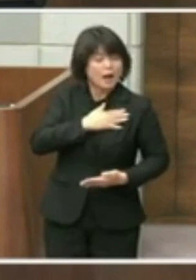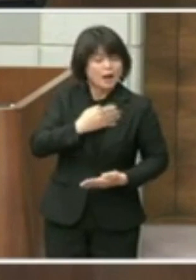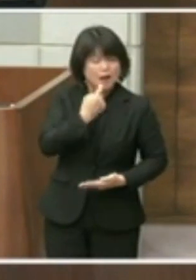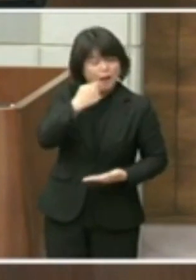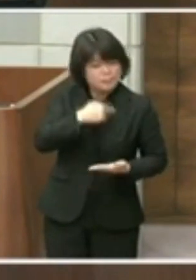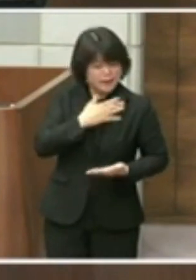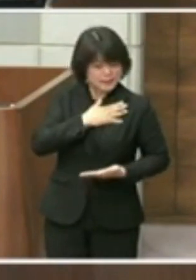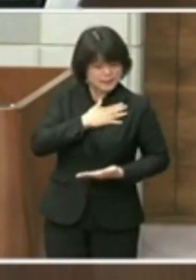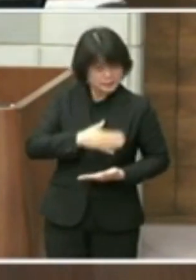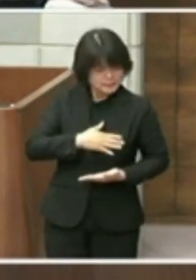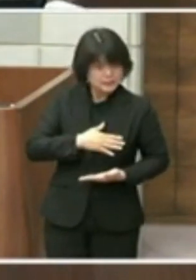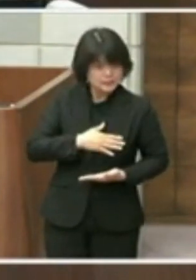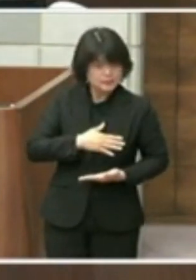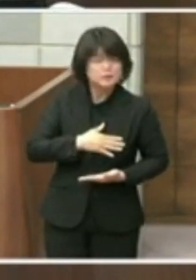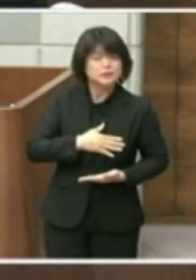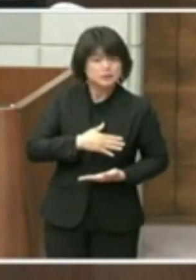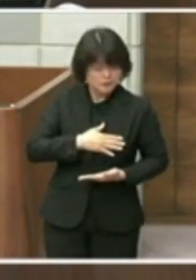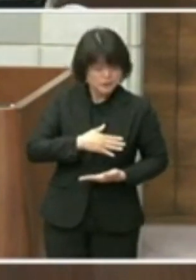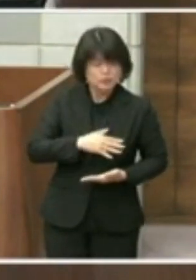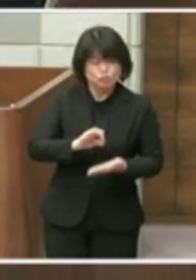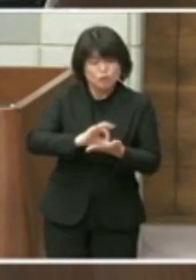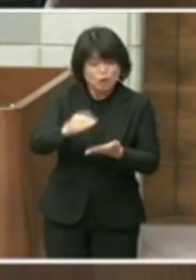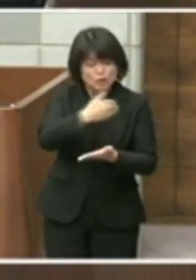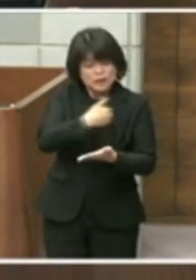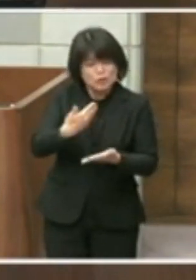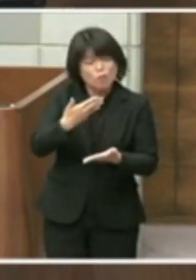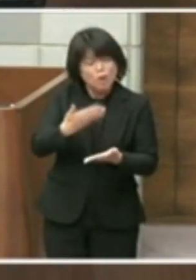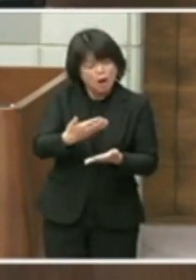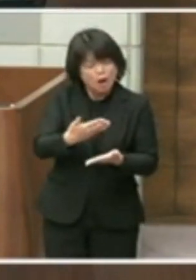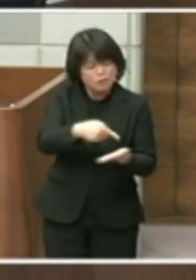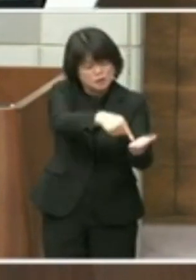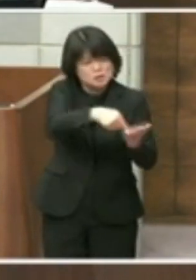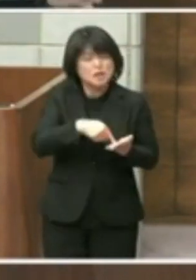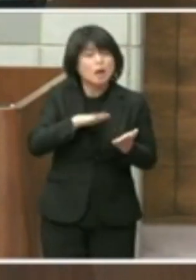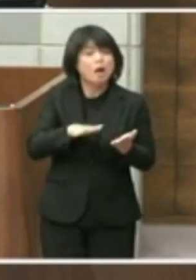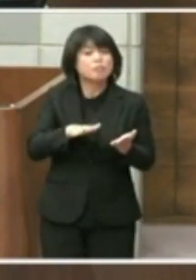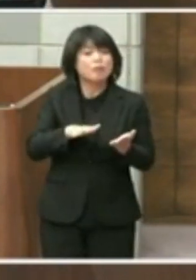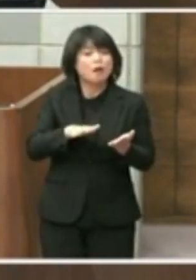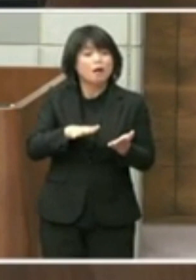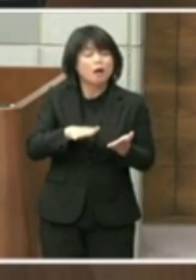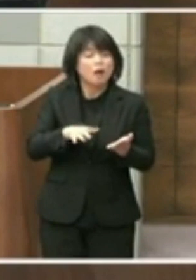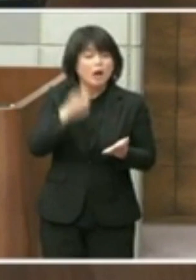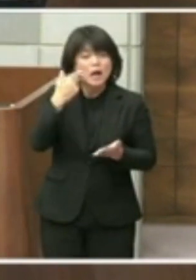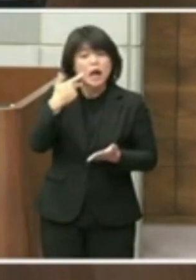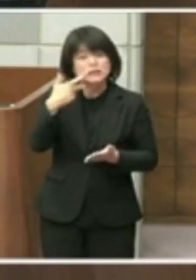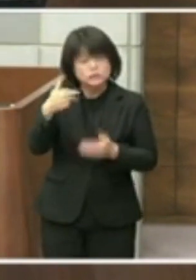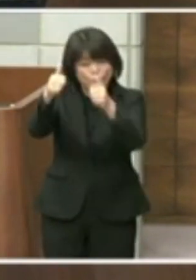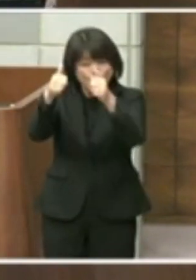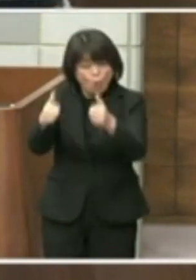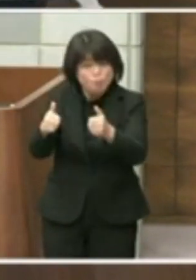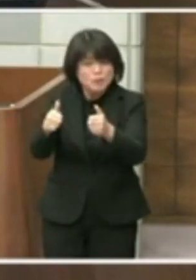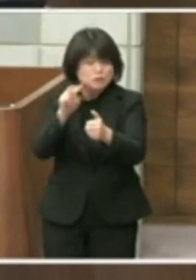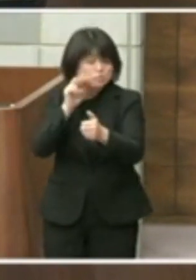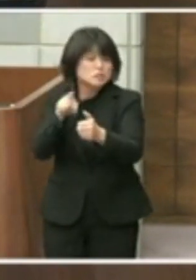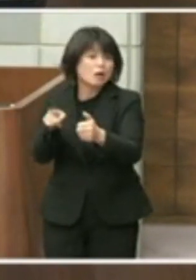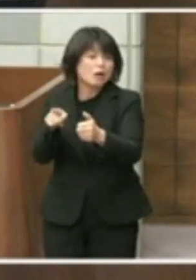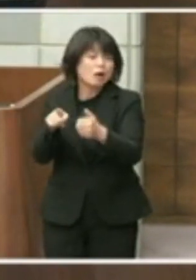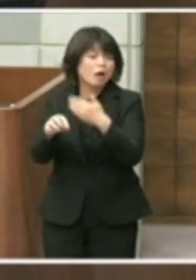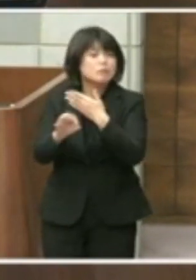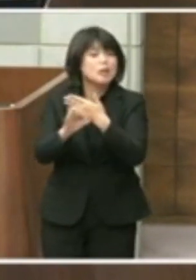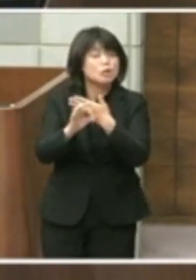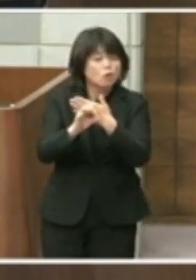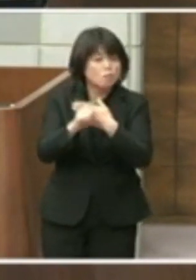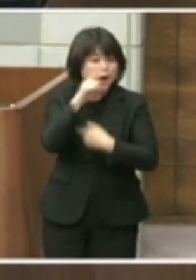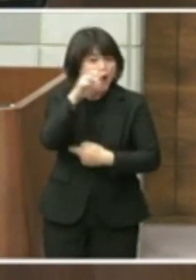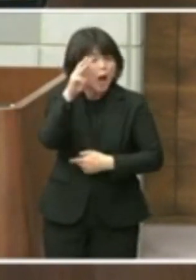ることができているのか、とのご指摘をいただきました。市のホームページを拝見しました。例えば、